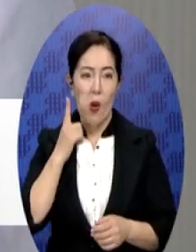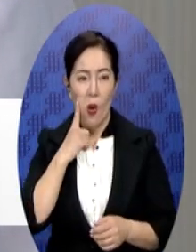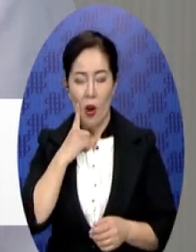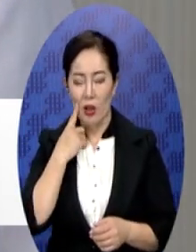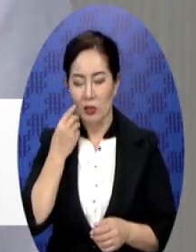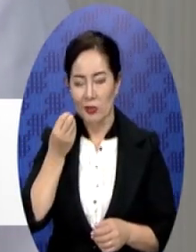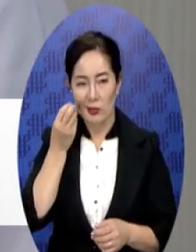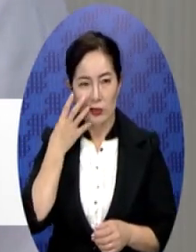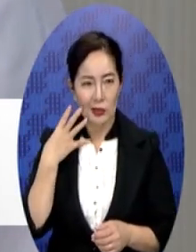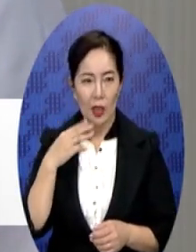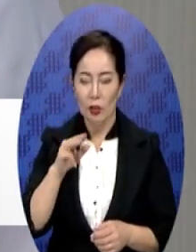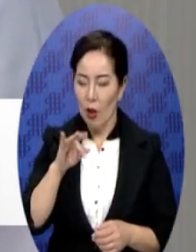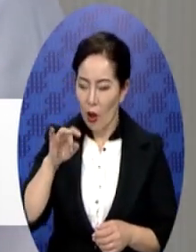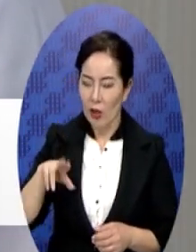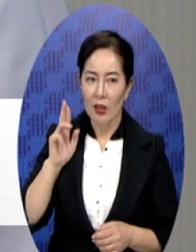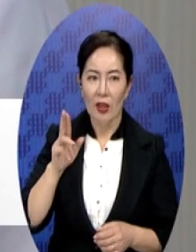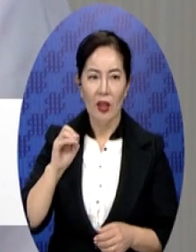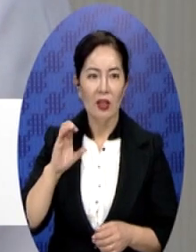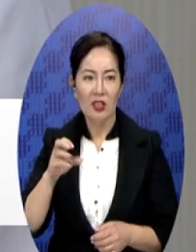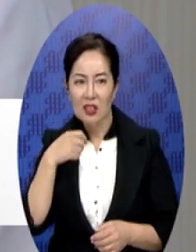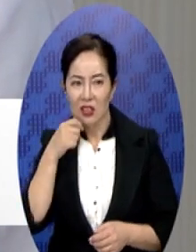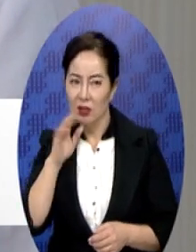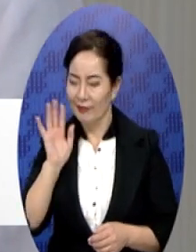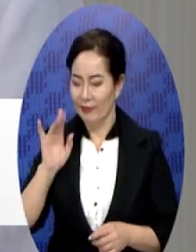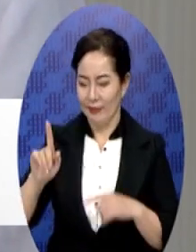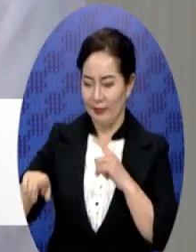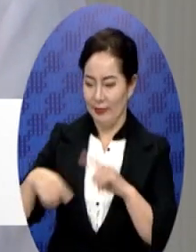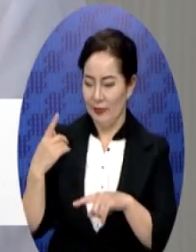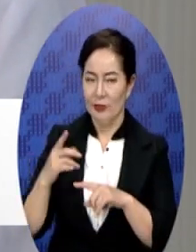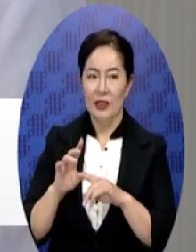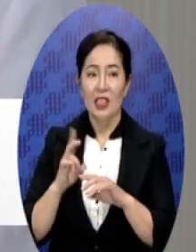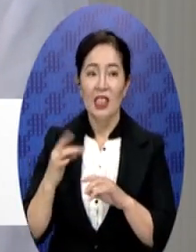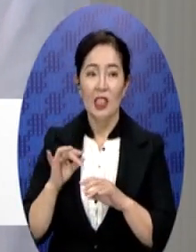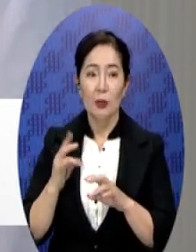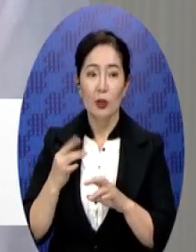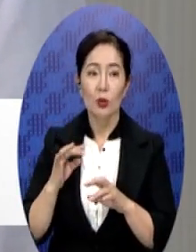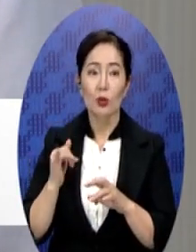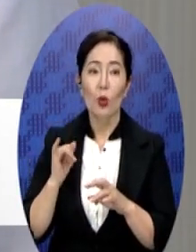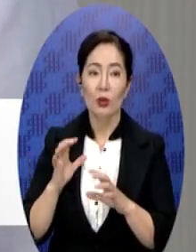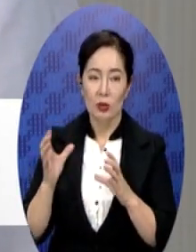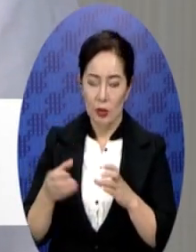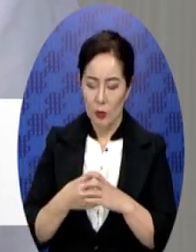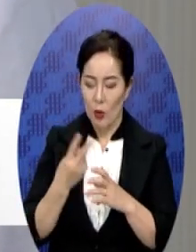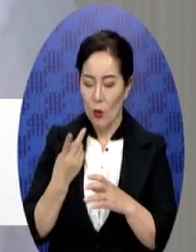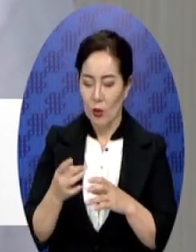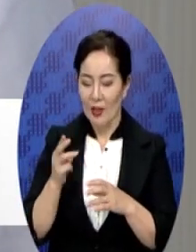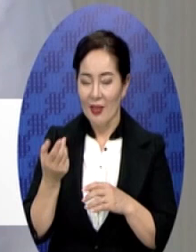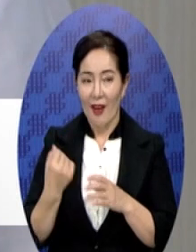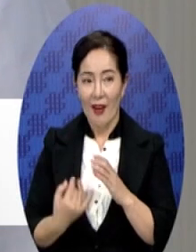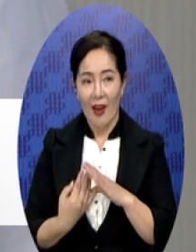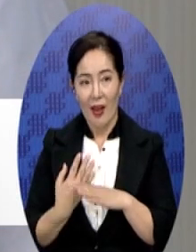тий, торт, кексий гэдэг тэгэлдэг. Түүнийхээ оронд илүү нийлмэл нүүрс ус тийм ээ үр тарай